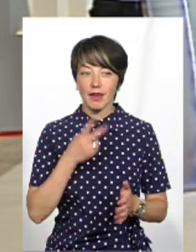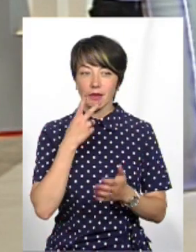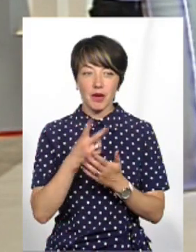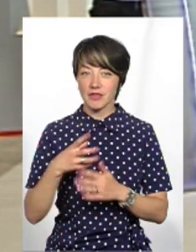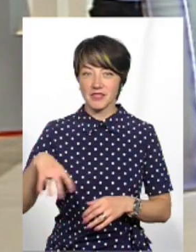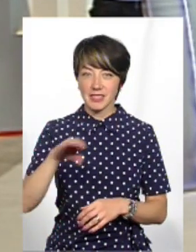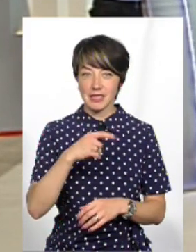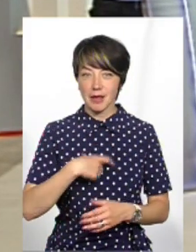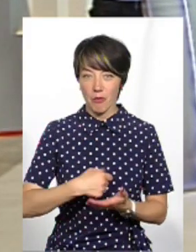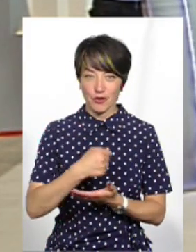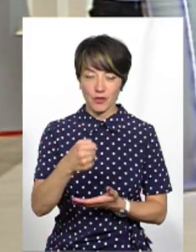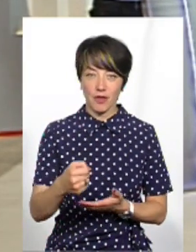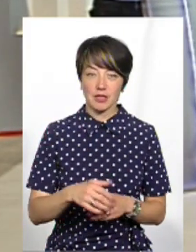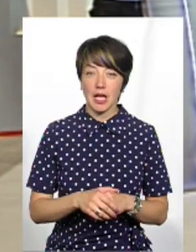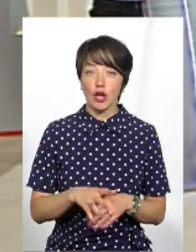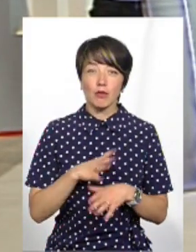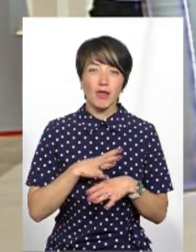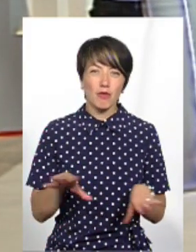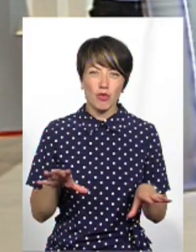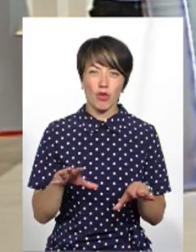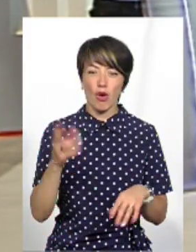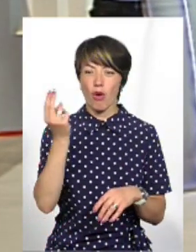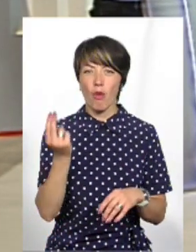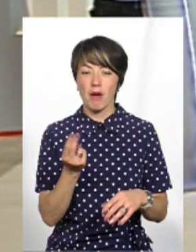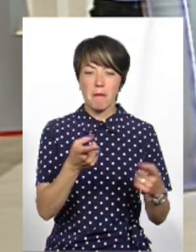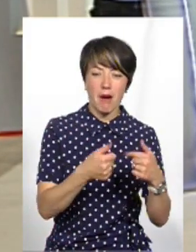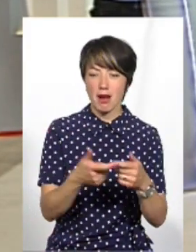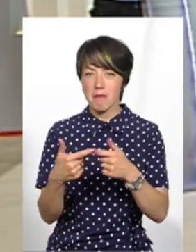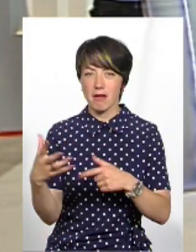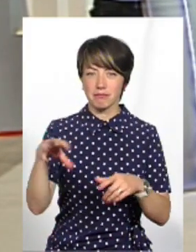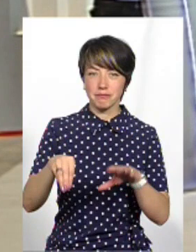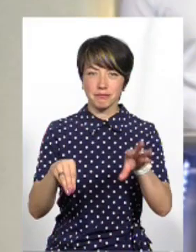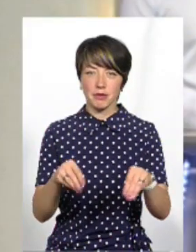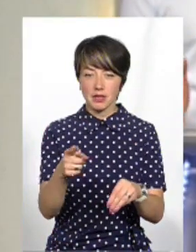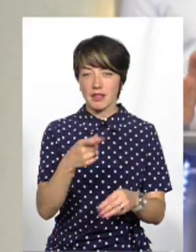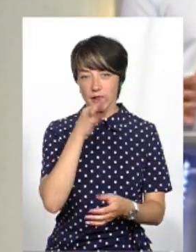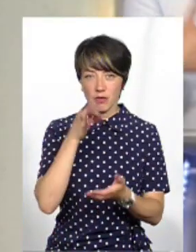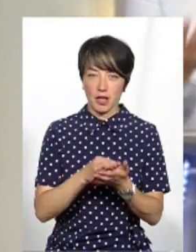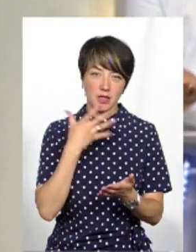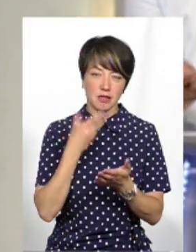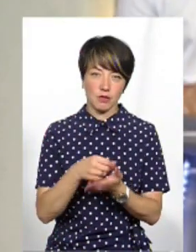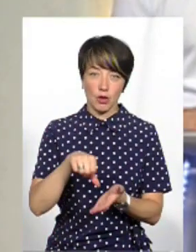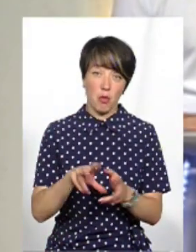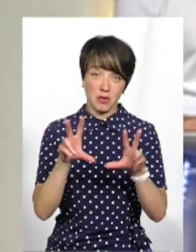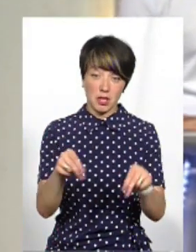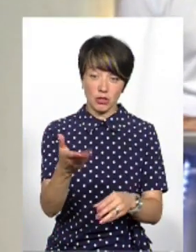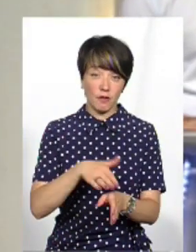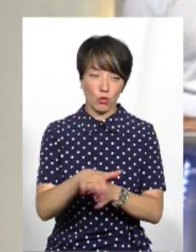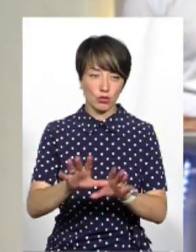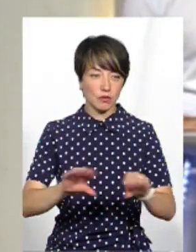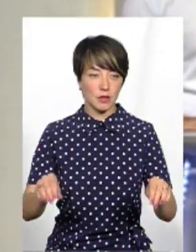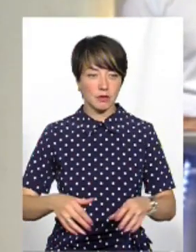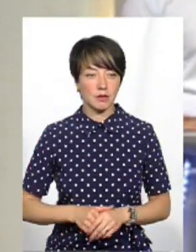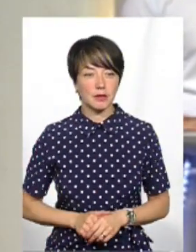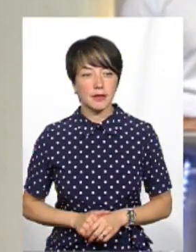не помиляюсь, самовисуванці. Тобто, щоб так, ти було політично забарвлений, тобто ти сам відповідаєш за свою гру. От так би мати. Ти обіцяєш, а ти виконуєш.